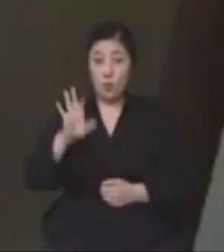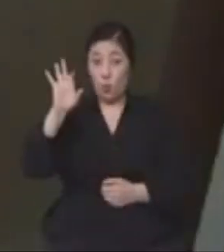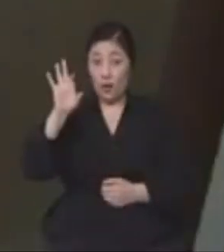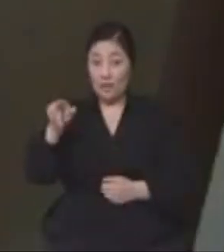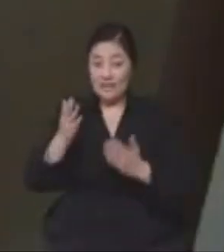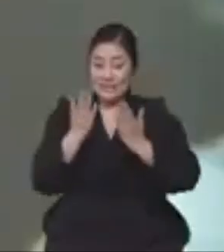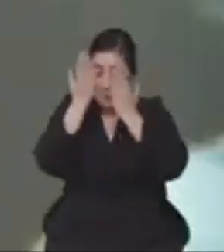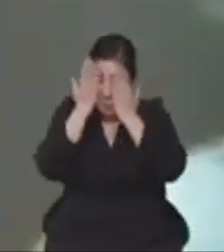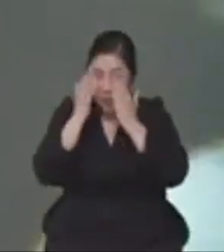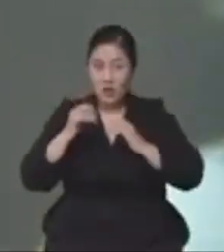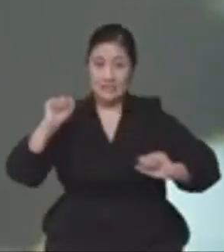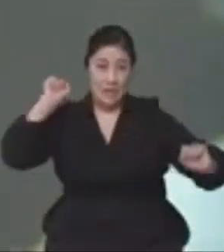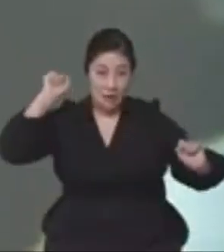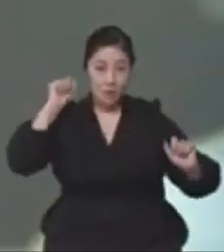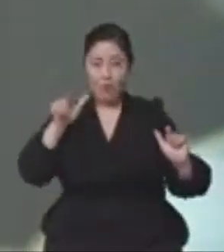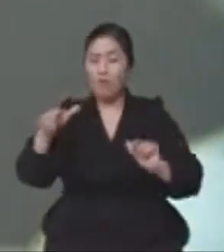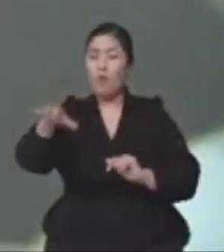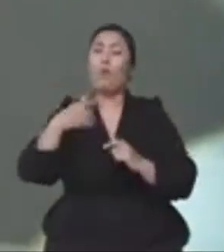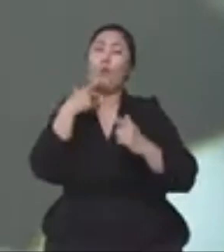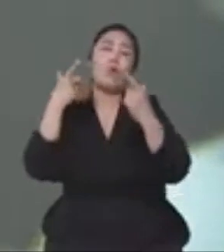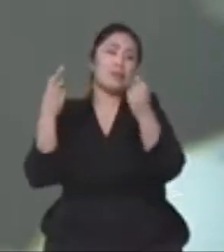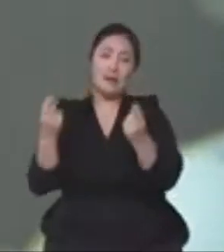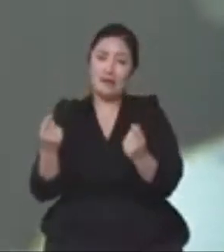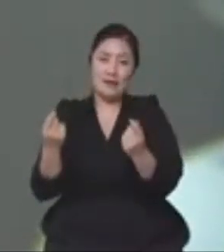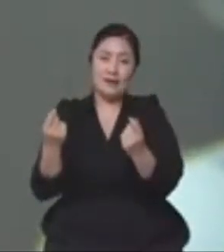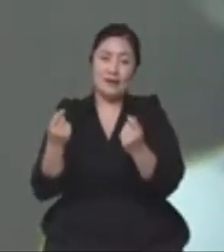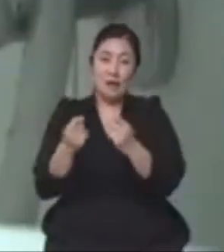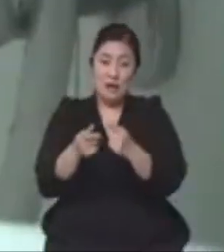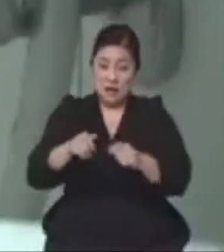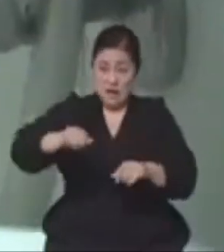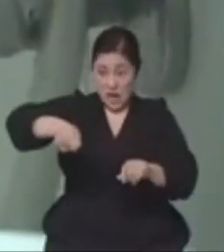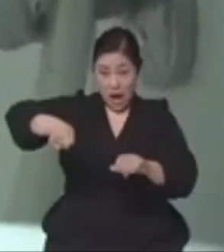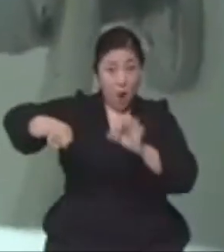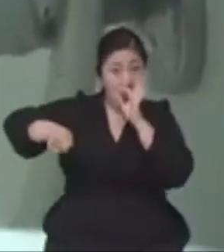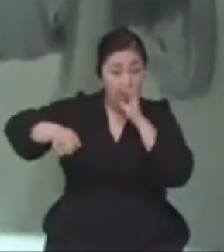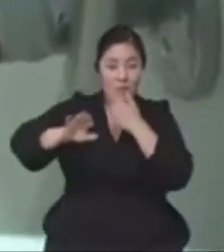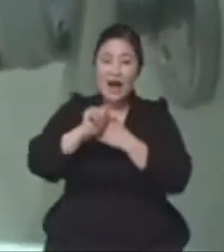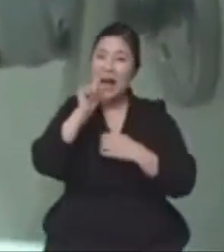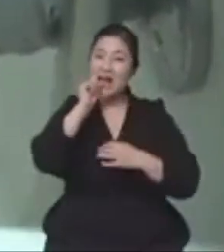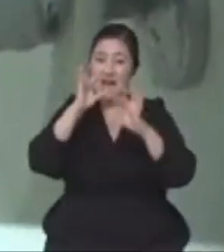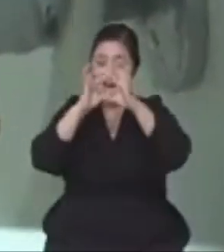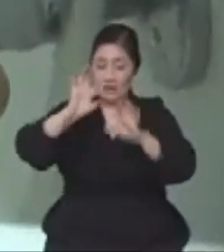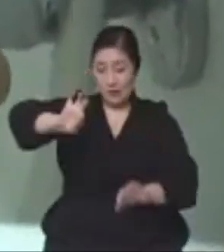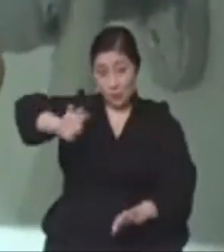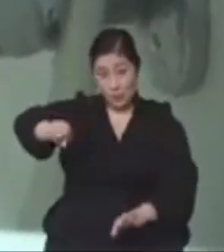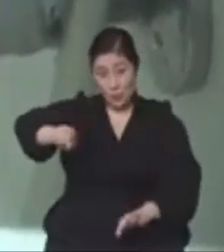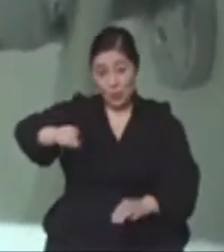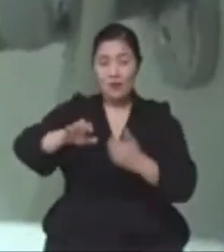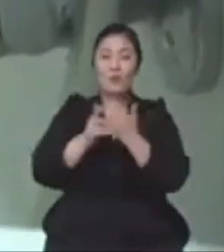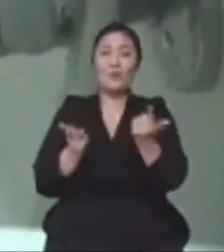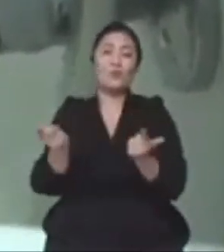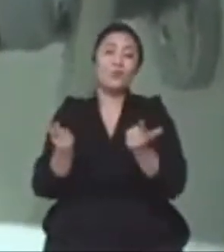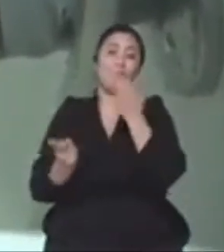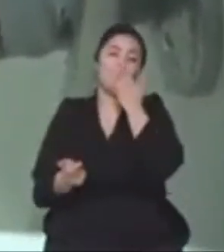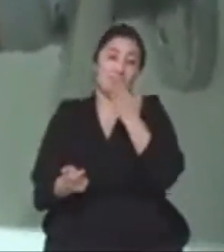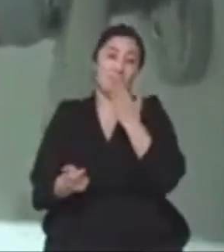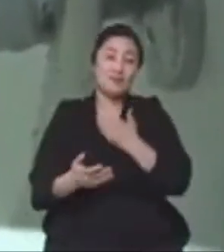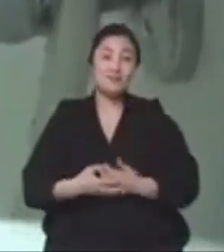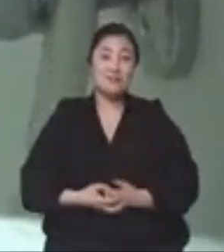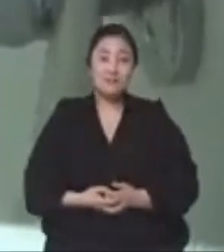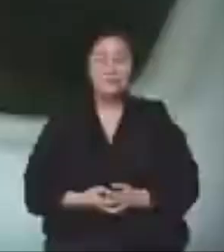화장실 세면대, 샤워기도 마찬가지입니다. 드라이버가 없다면 동전을 이용해 수압을 조절할 수